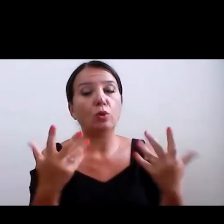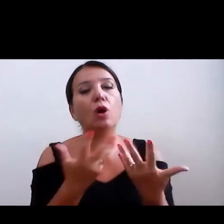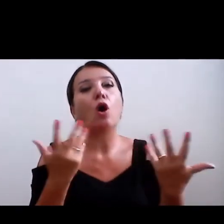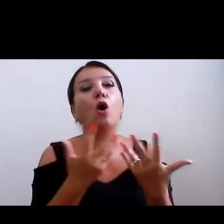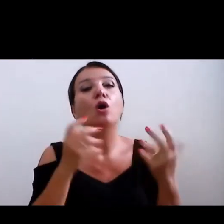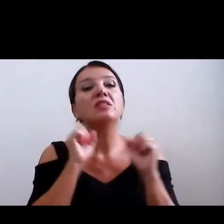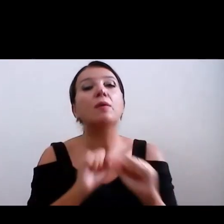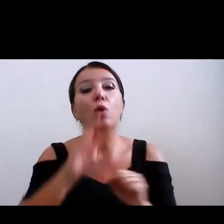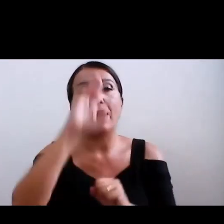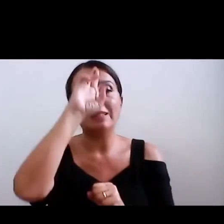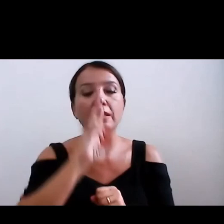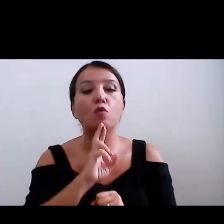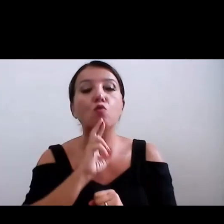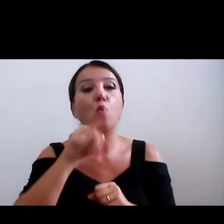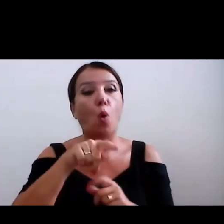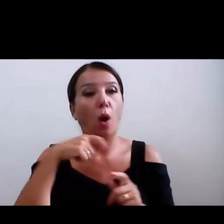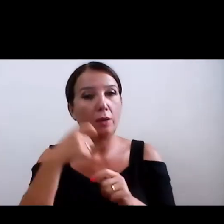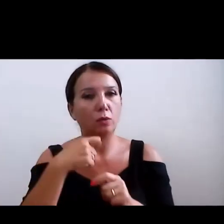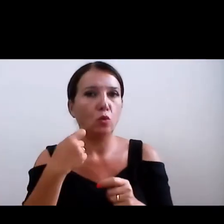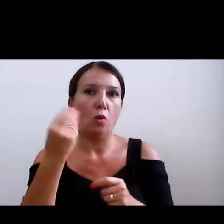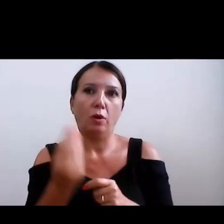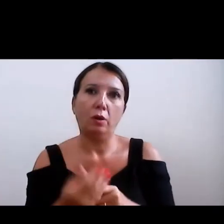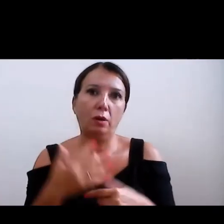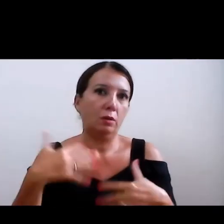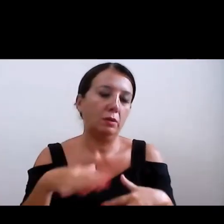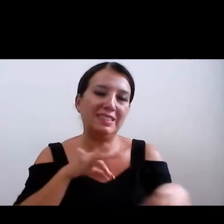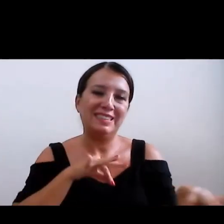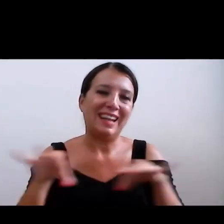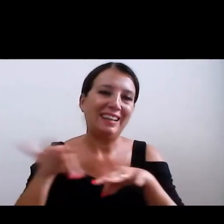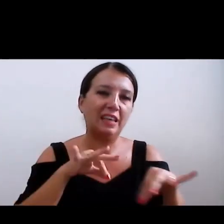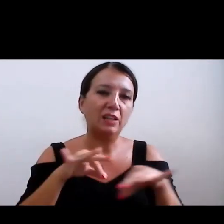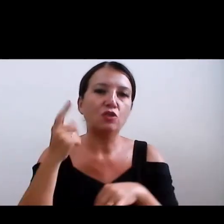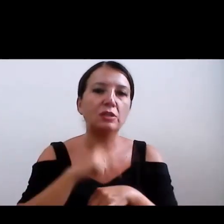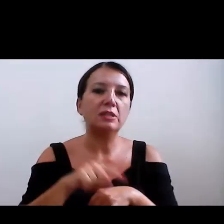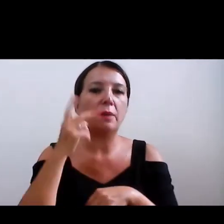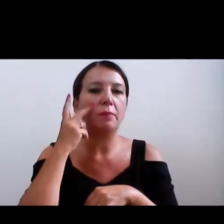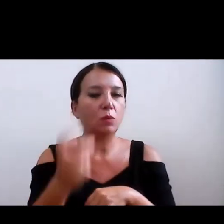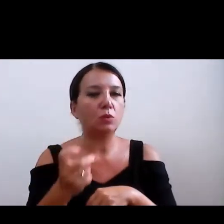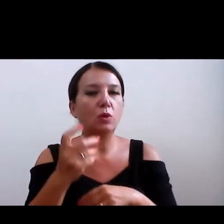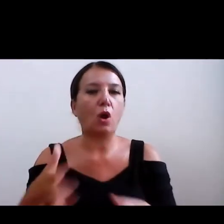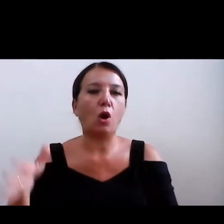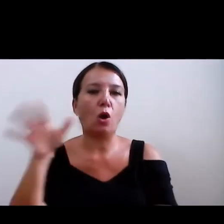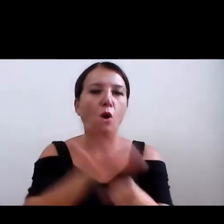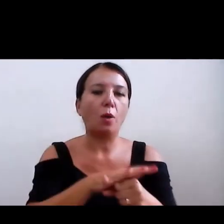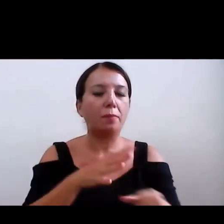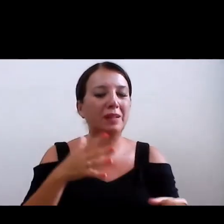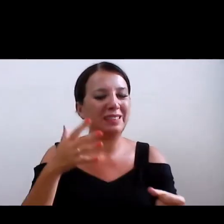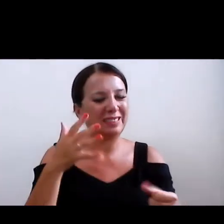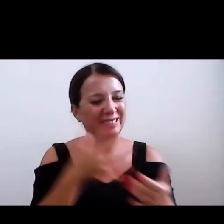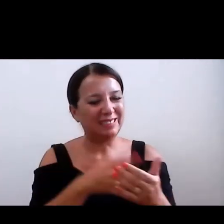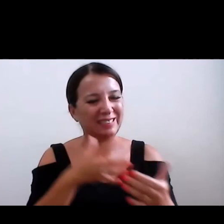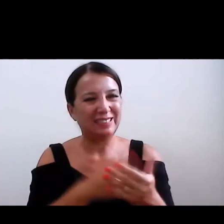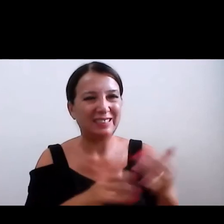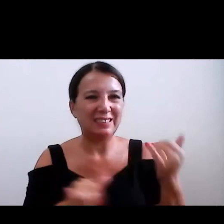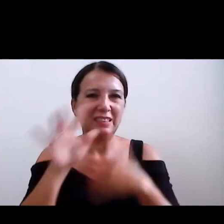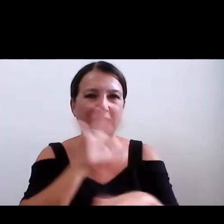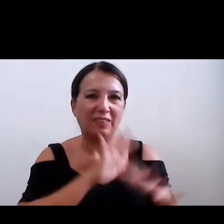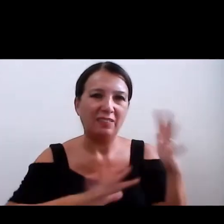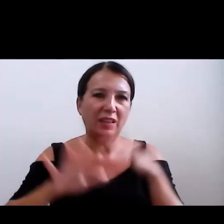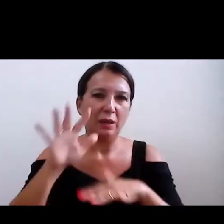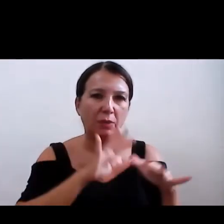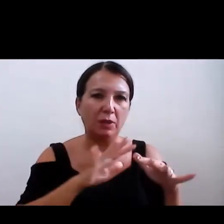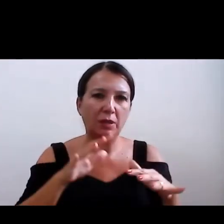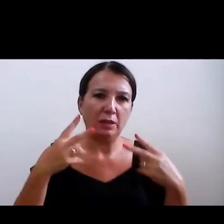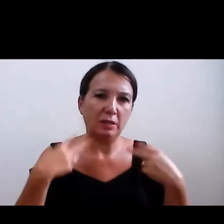il ruolo di questo attore, un ruolo assolutamente strategico, sia per contribuire a colmare quel gap informativo che ancora sussiste e